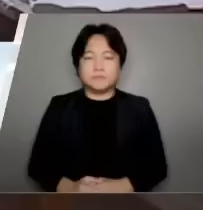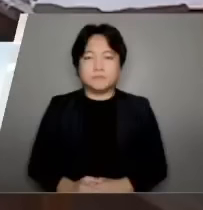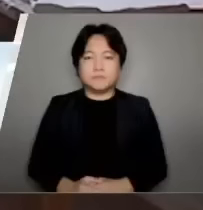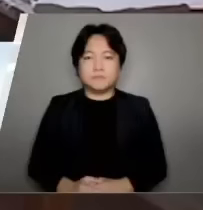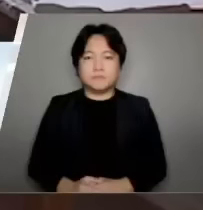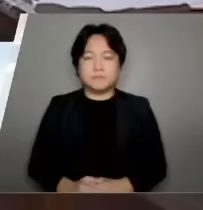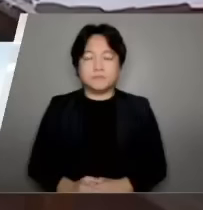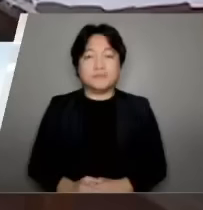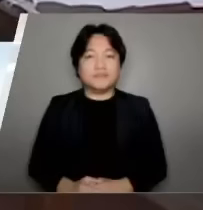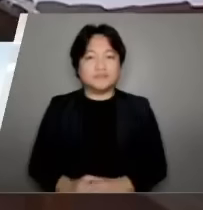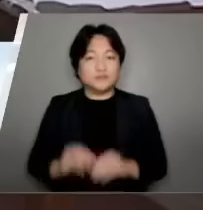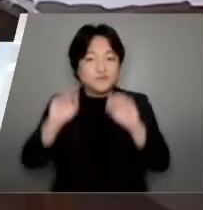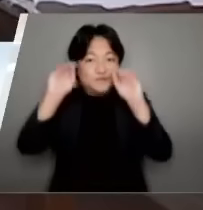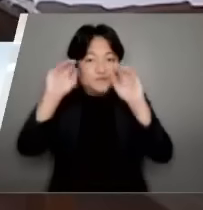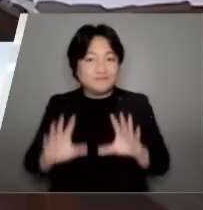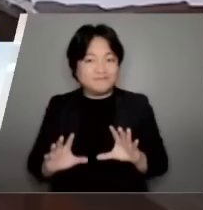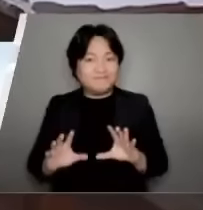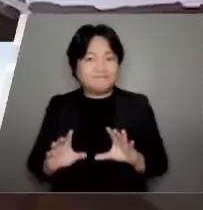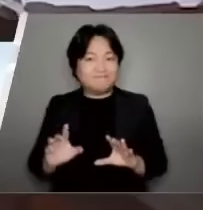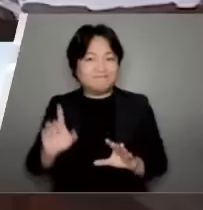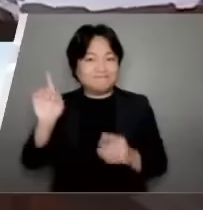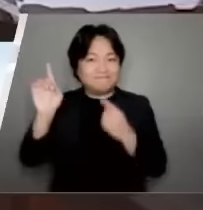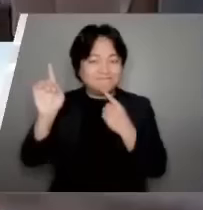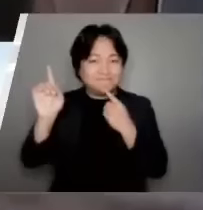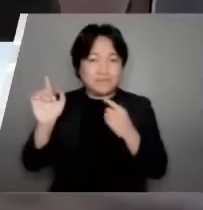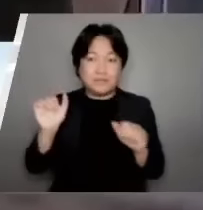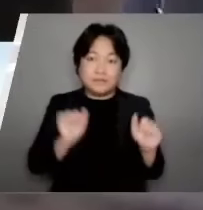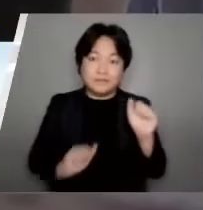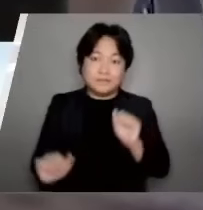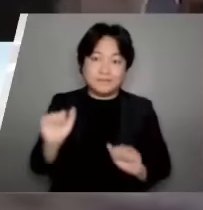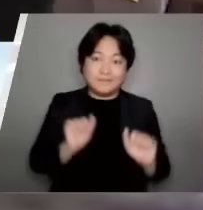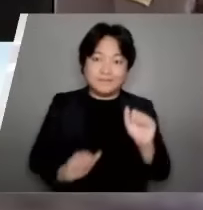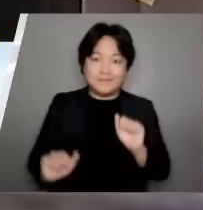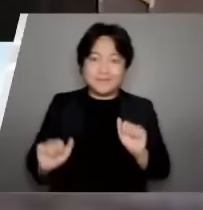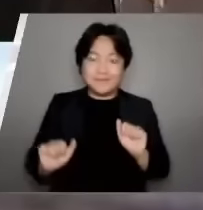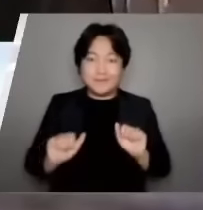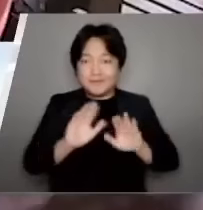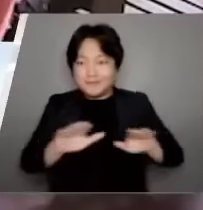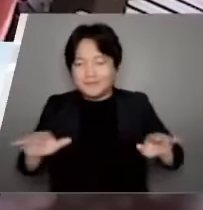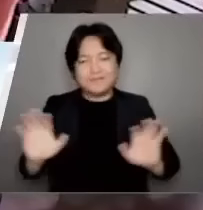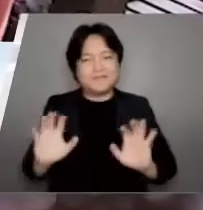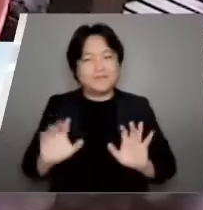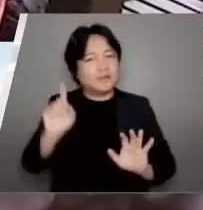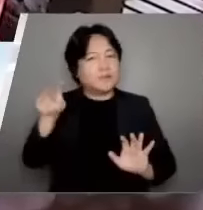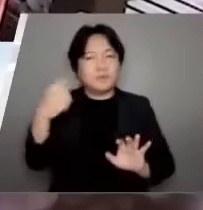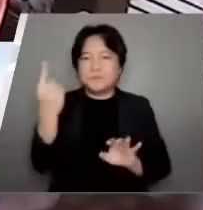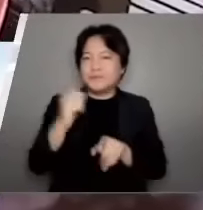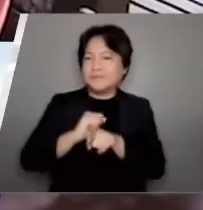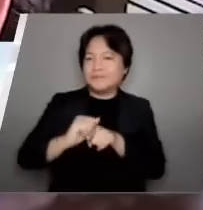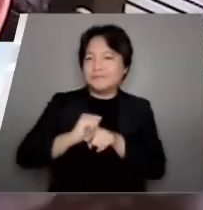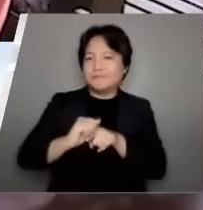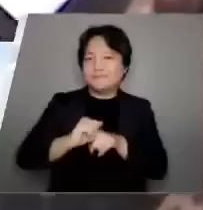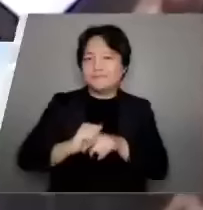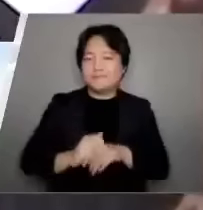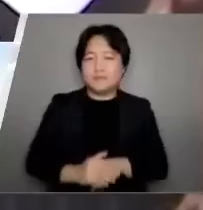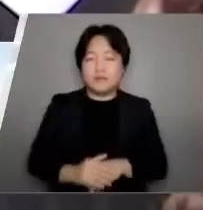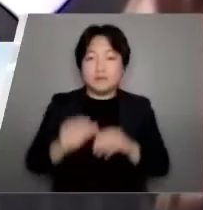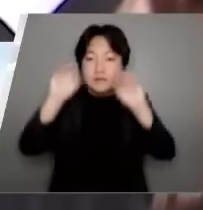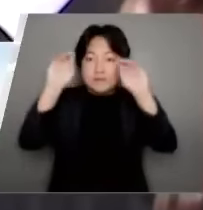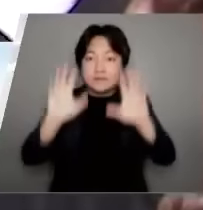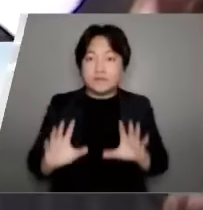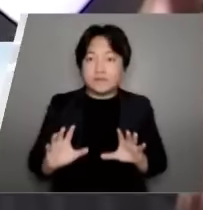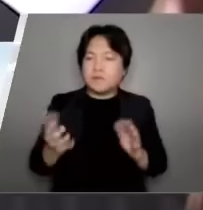ma'am! Pero hindi yan kung anong acting workshop ha, kundi training na ginagawa ngayon ng mga guro sa Pasig